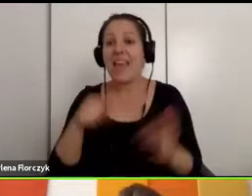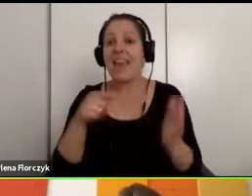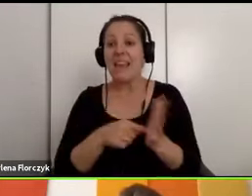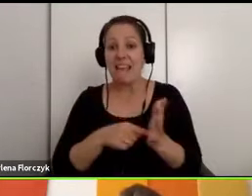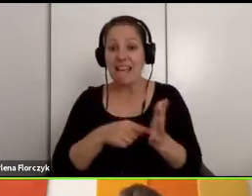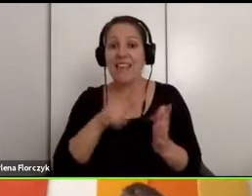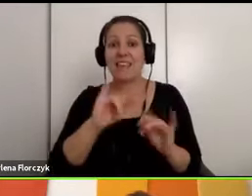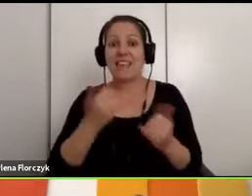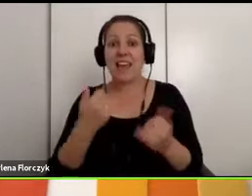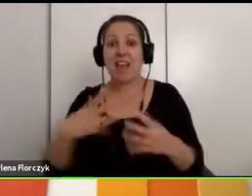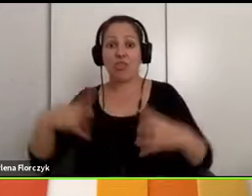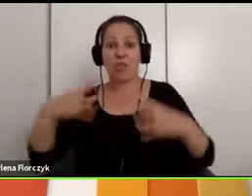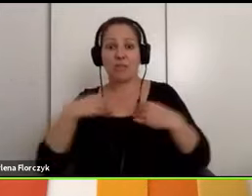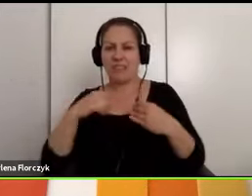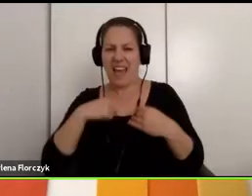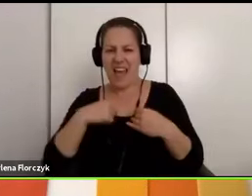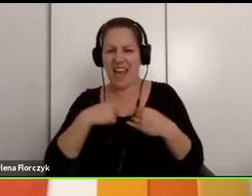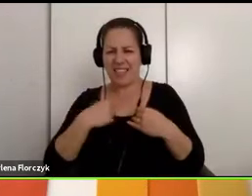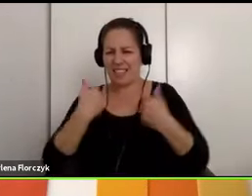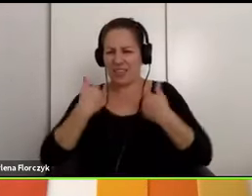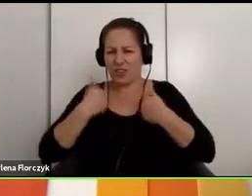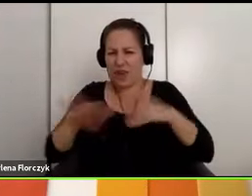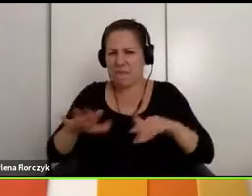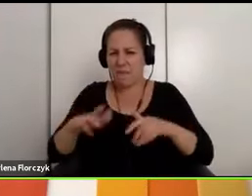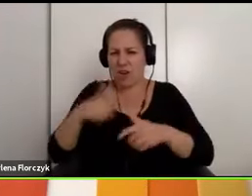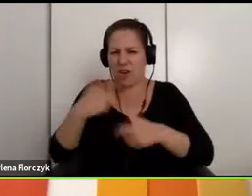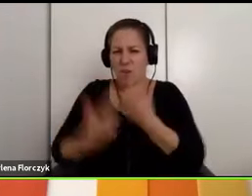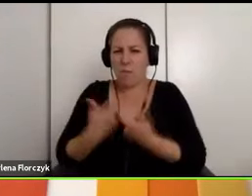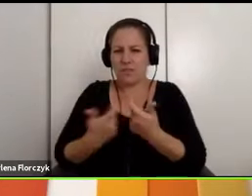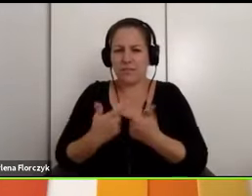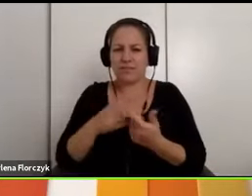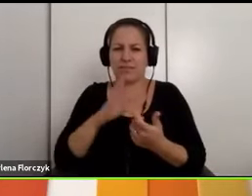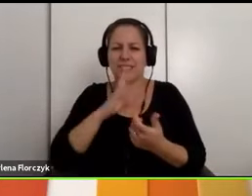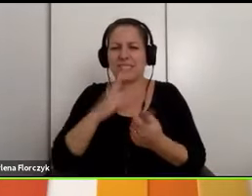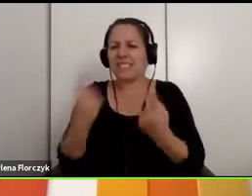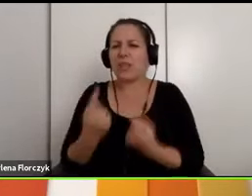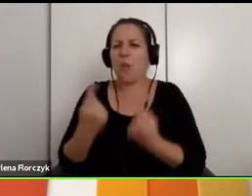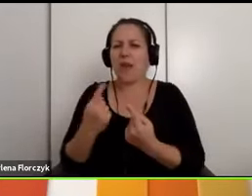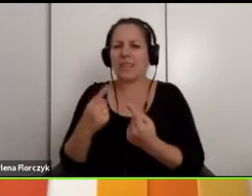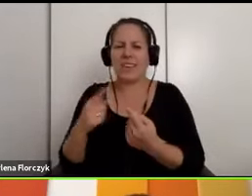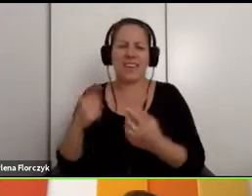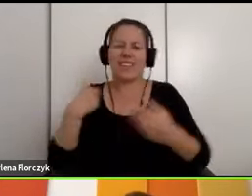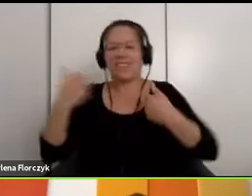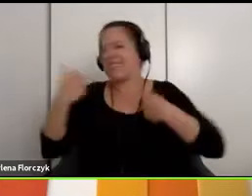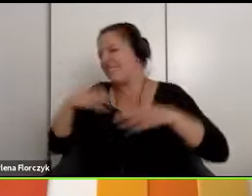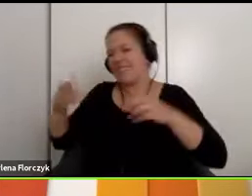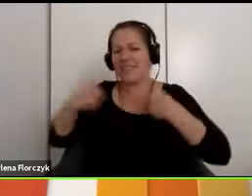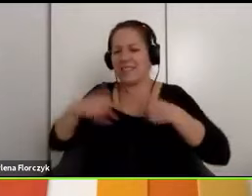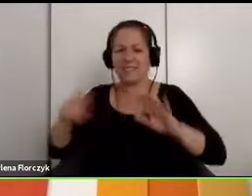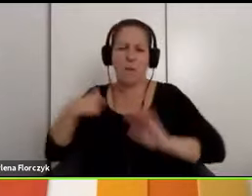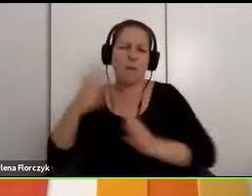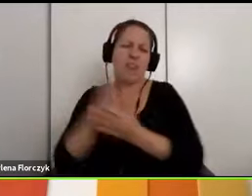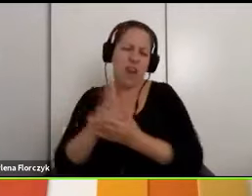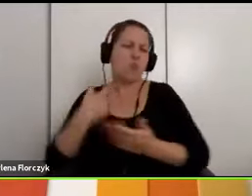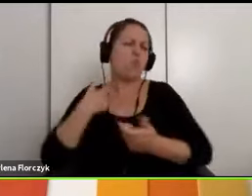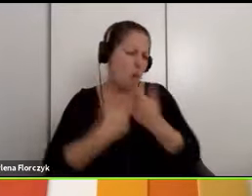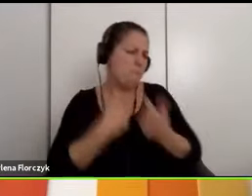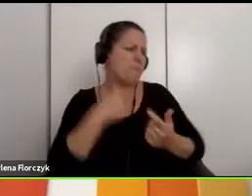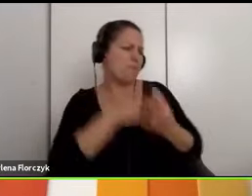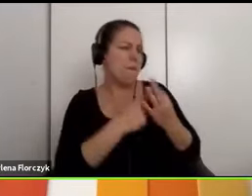jakby dostawałem i jakby nie chciałem robić jakby takiej sytuacji, że nie, ja nie chcę, ponieważ ja robię już rzeczy troszeczkę